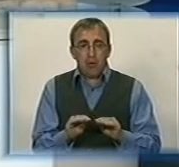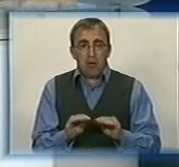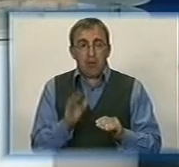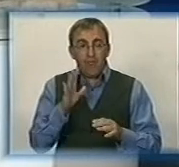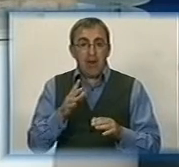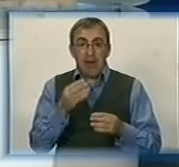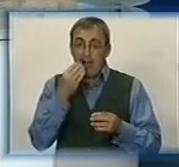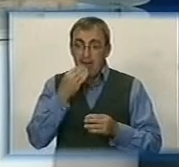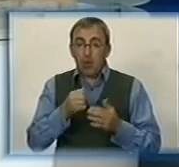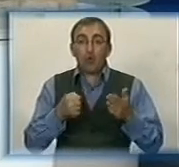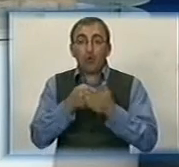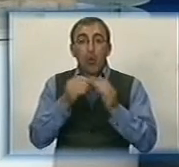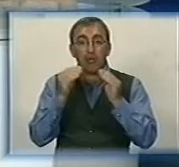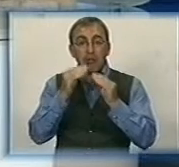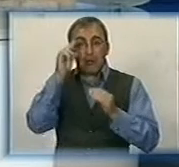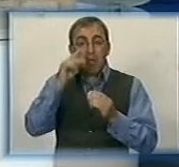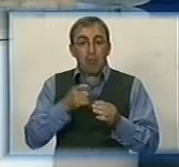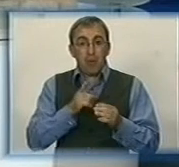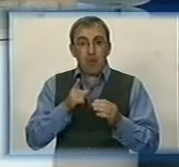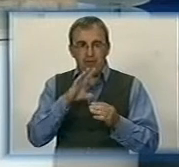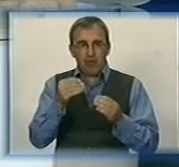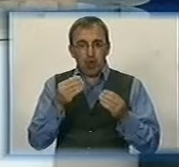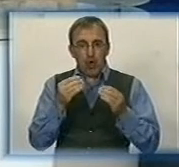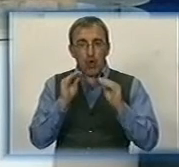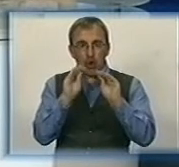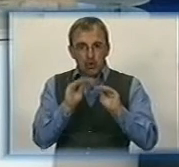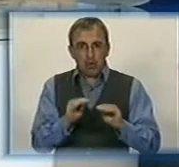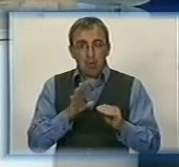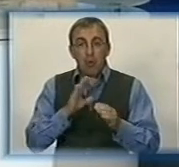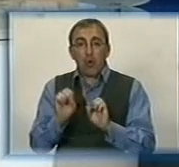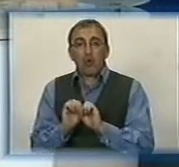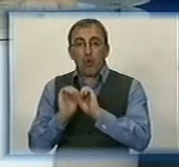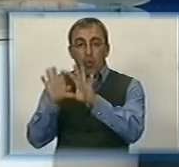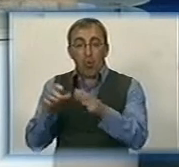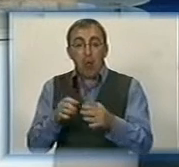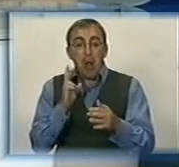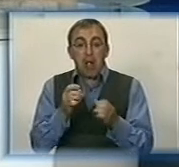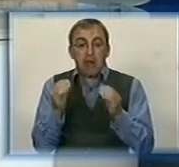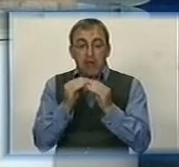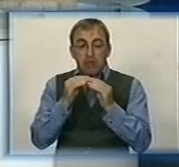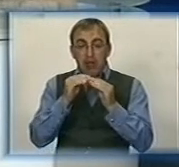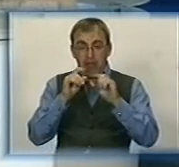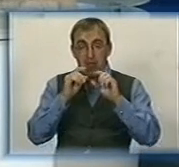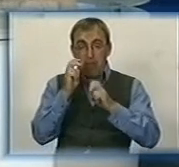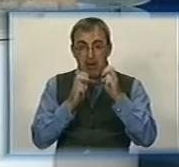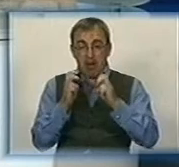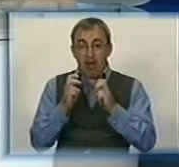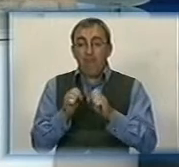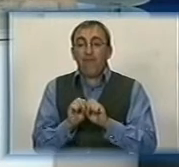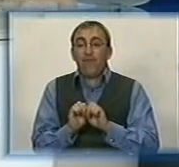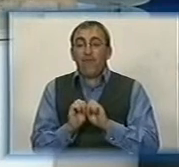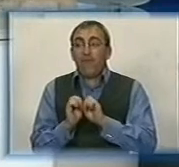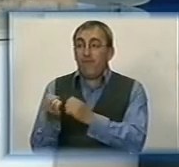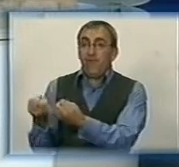идеале нужно до 10 числа, чтобы эти счета были, доставлялись. Но когда только к 10 числу предприятия выдают данные,